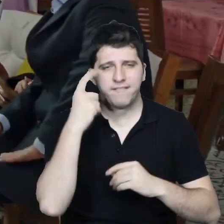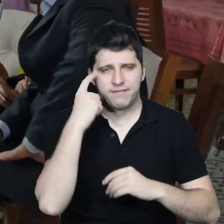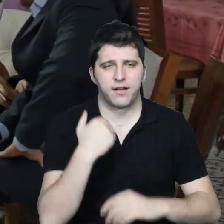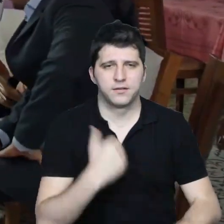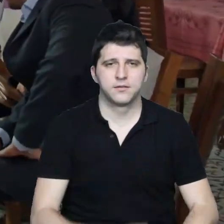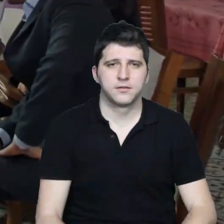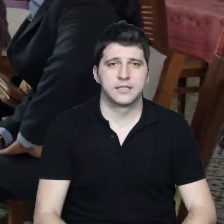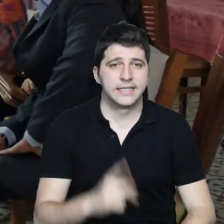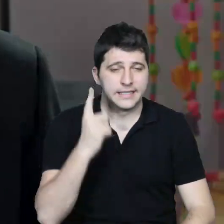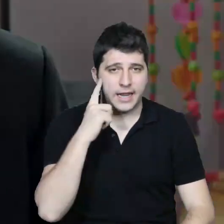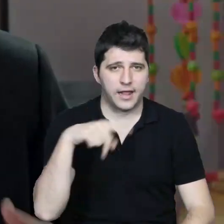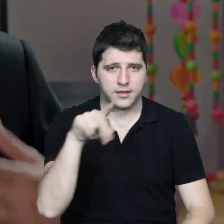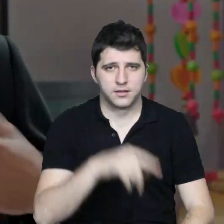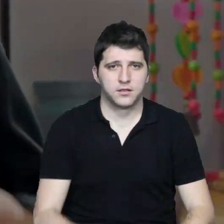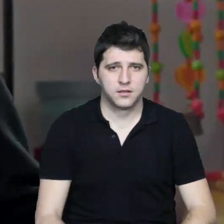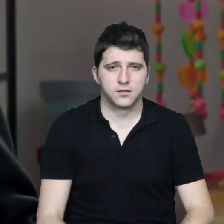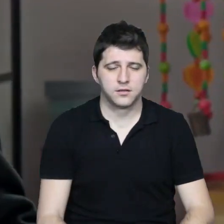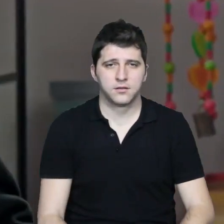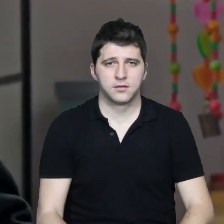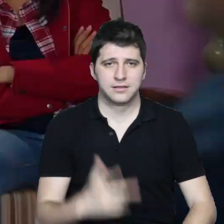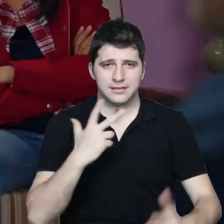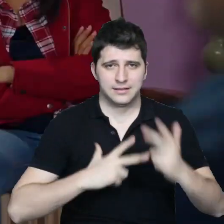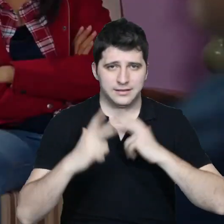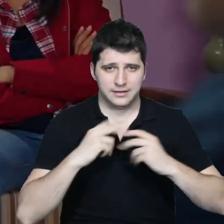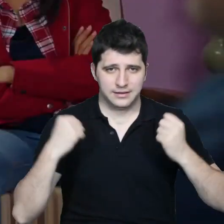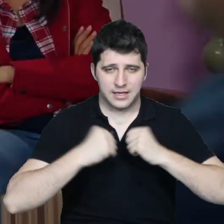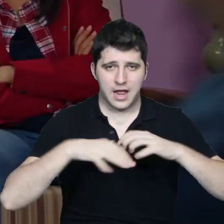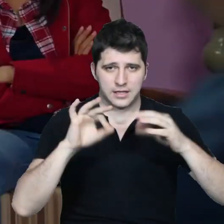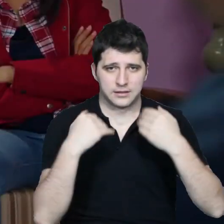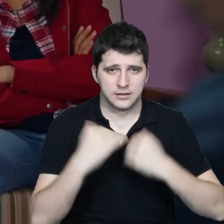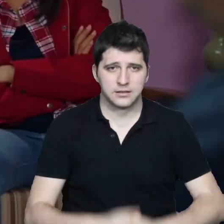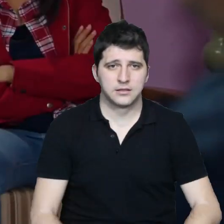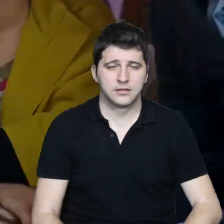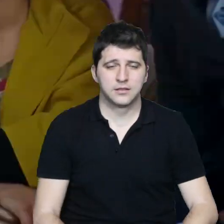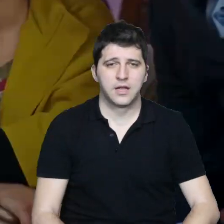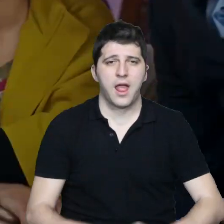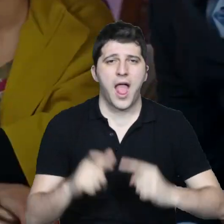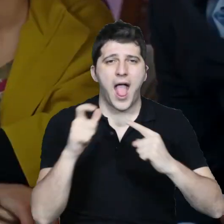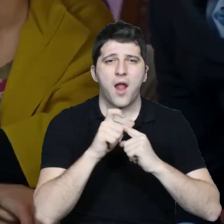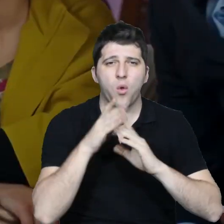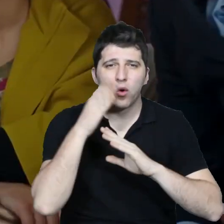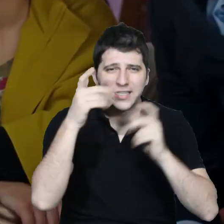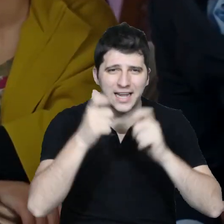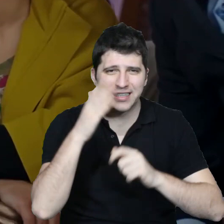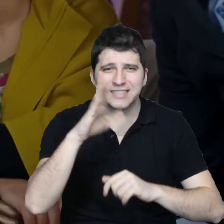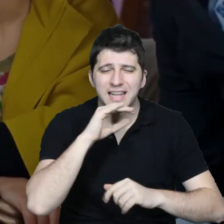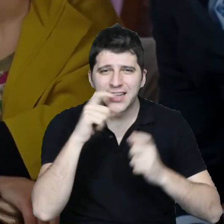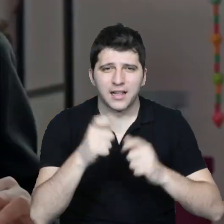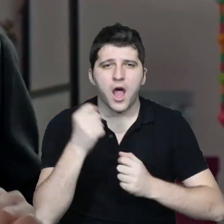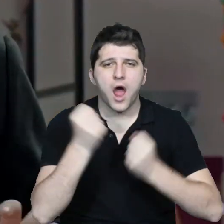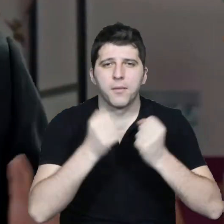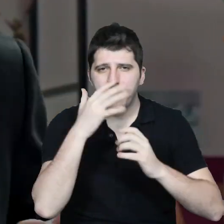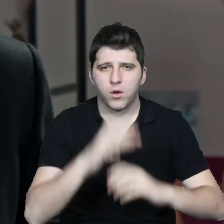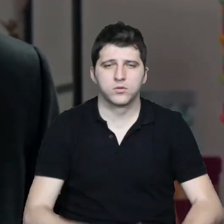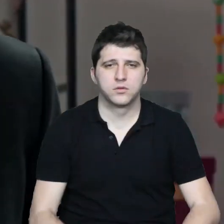var. Dinleyin şimdi. Kamuflajlarımızı giyiyoruz. Erol Ejder'in geçeceği yere gidiyoruz. Ondan sonra arabayı